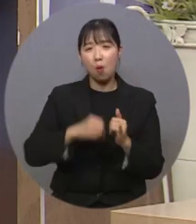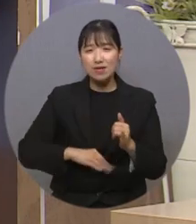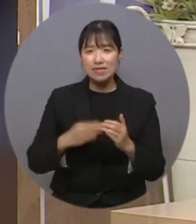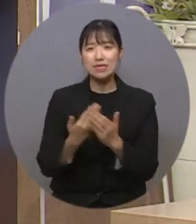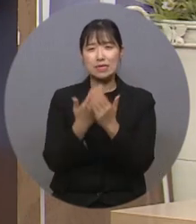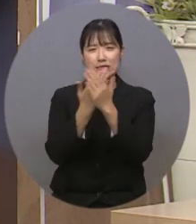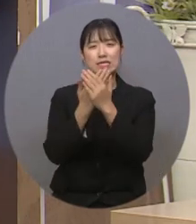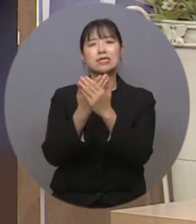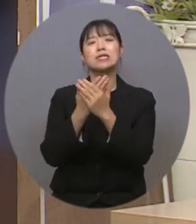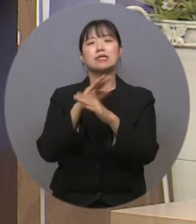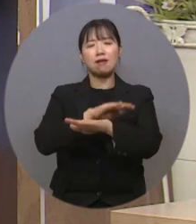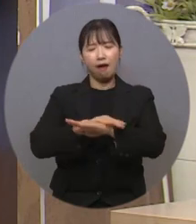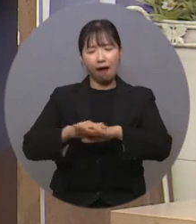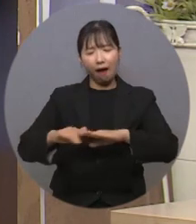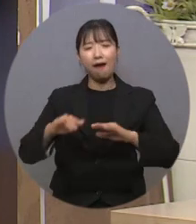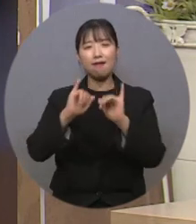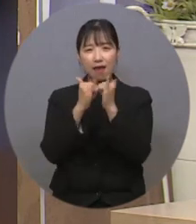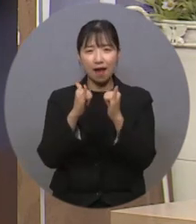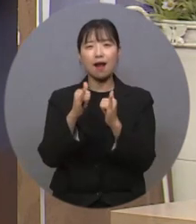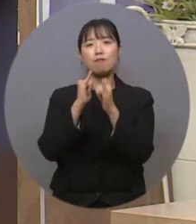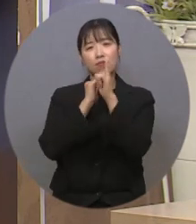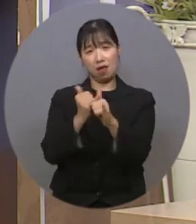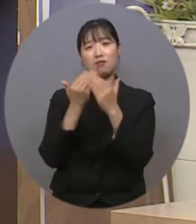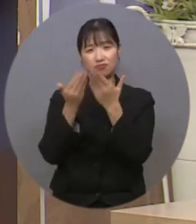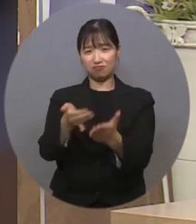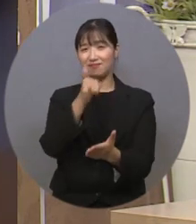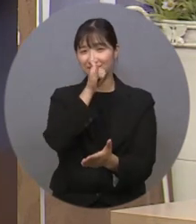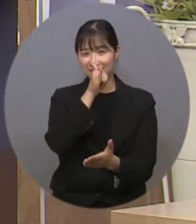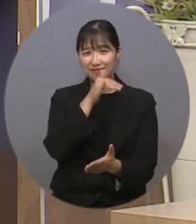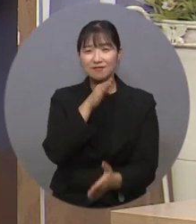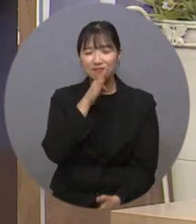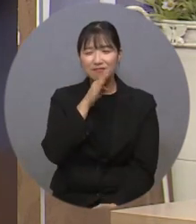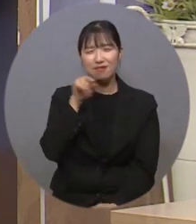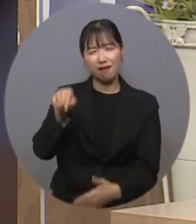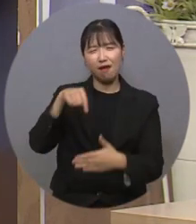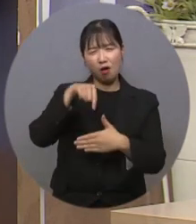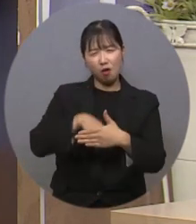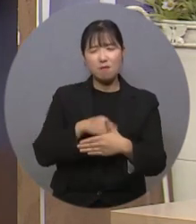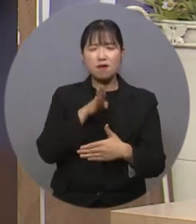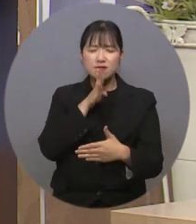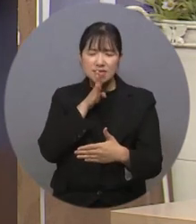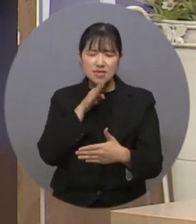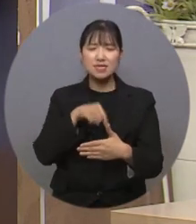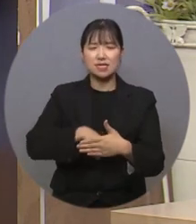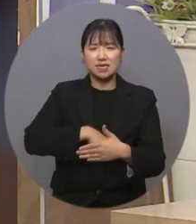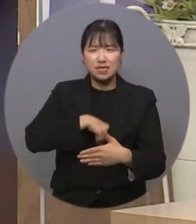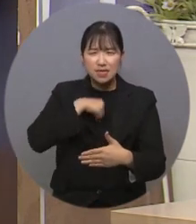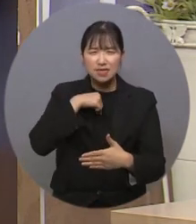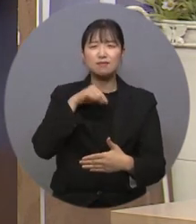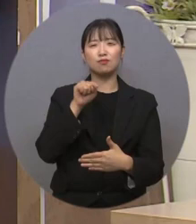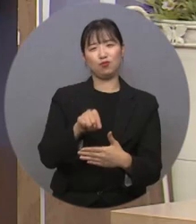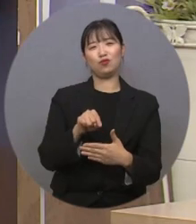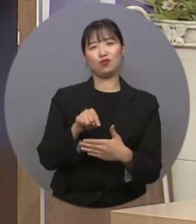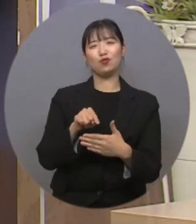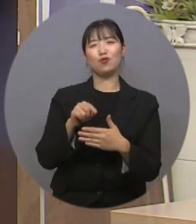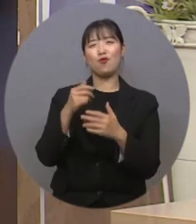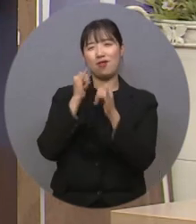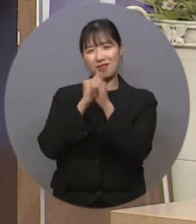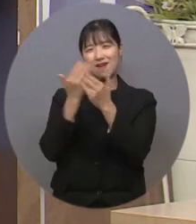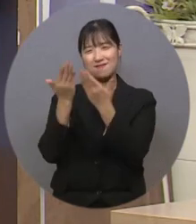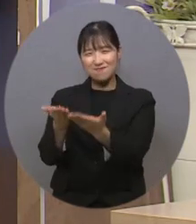수상을 하셨더라고요. 네, 이런 진심을 또 알아주신 게 아닌가 싶은데요. 수상을 진심으로 축하드립니다.